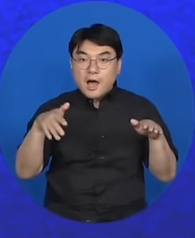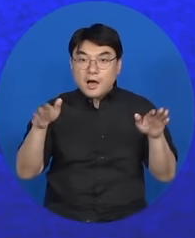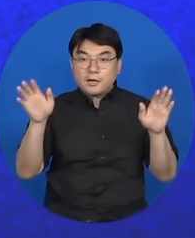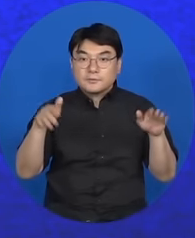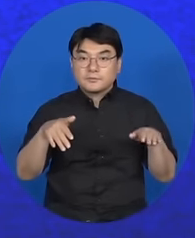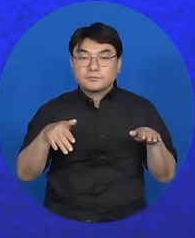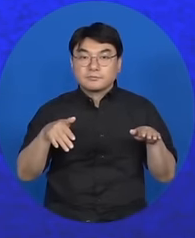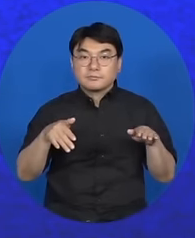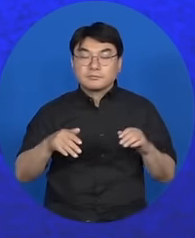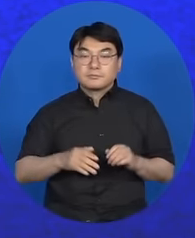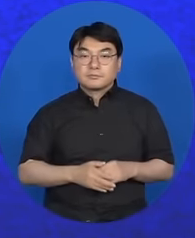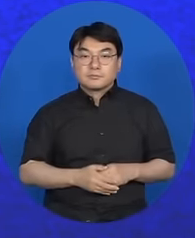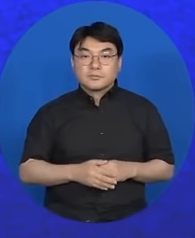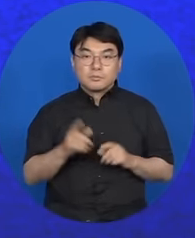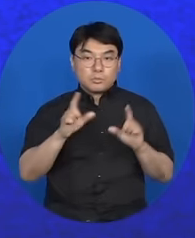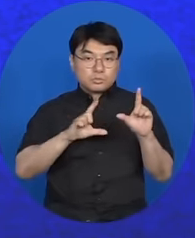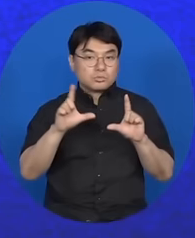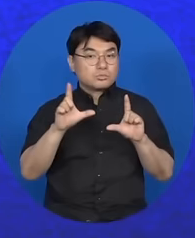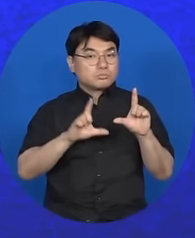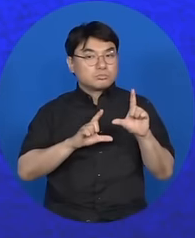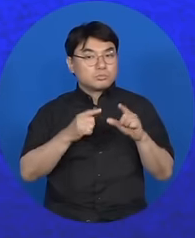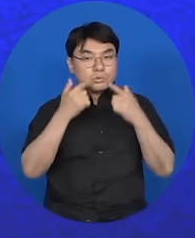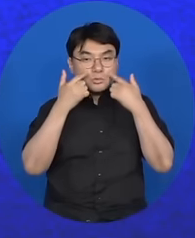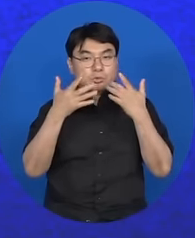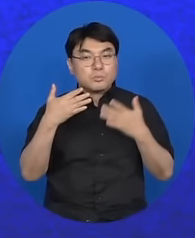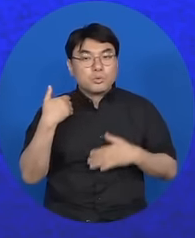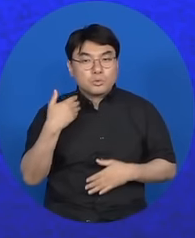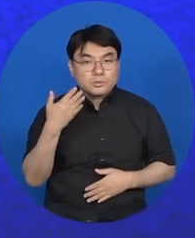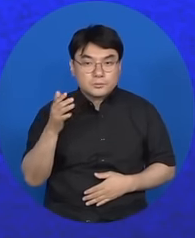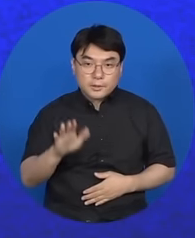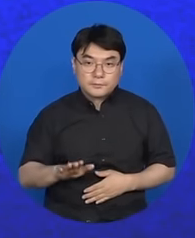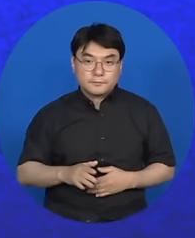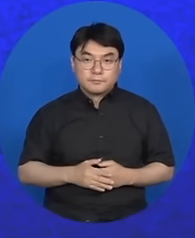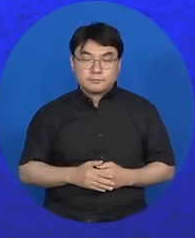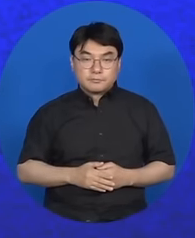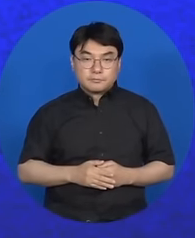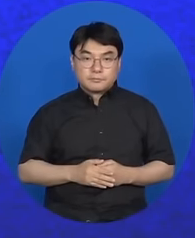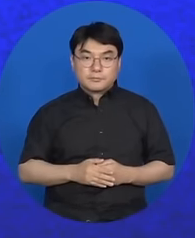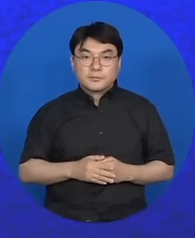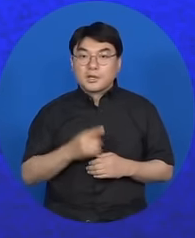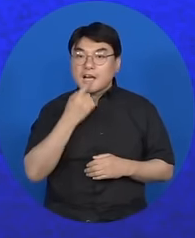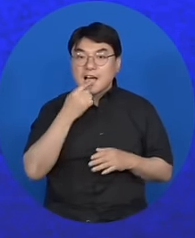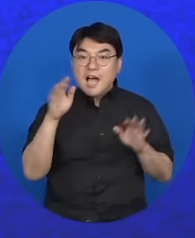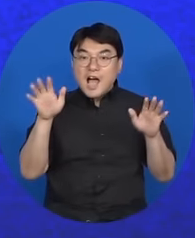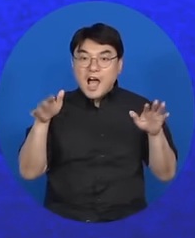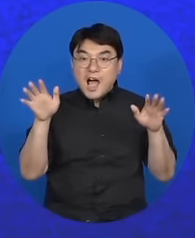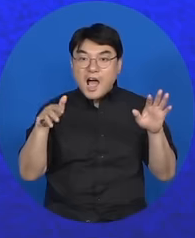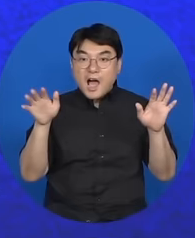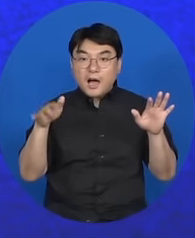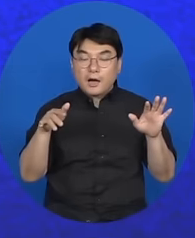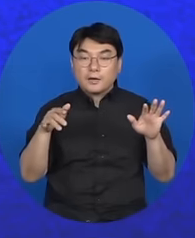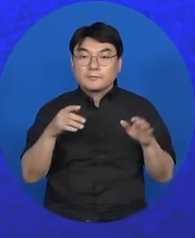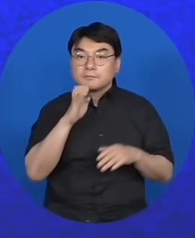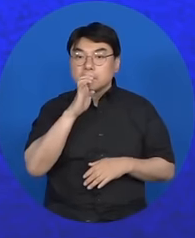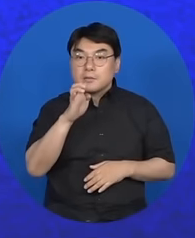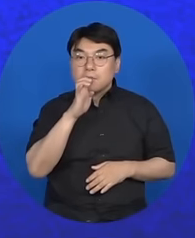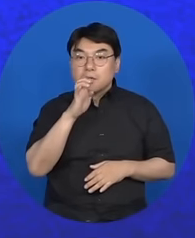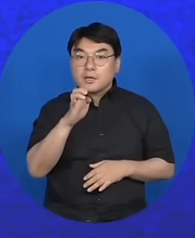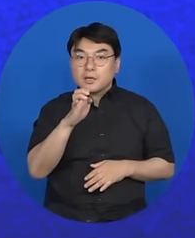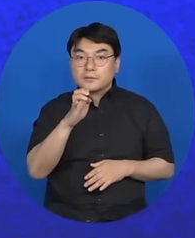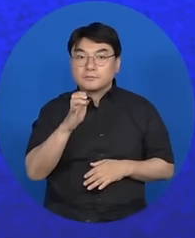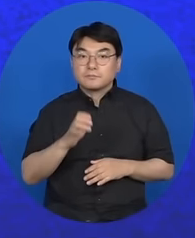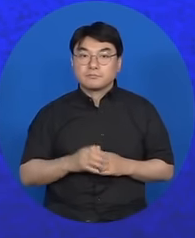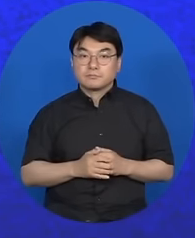날개 달린 천사의 모습으로 나타났는지는 알 수 없지만 분명한 것은 천사였고 그 천사가 빌립에게 지금 북쪽에